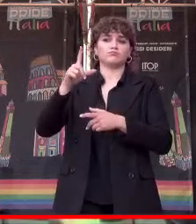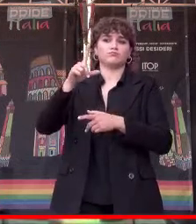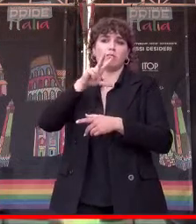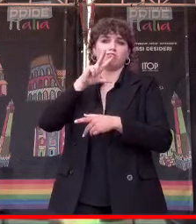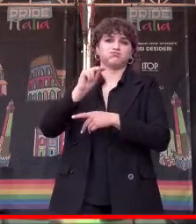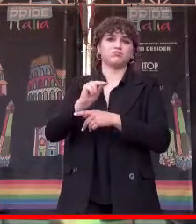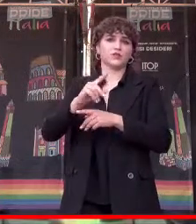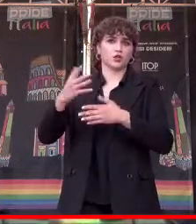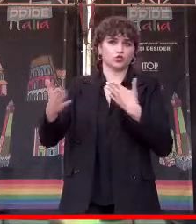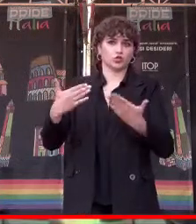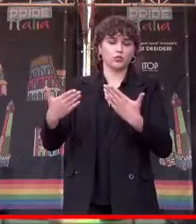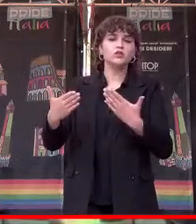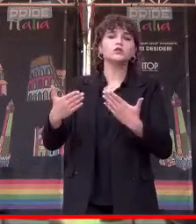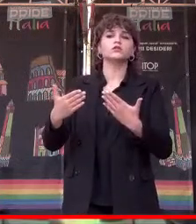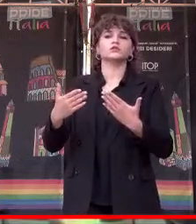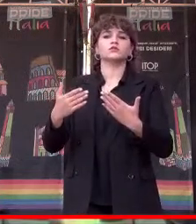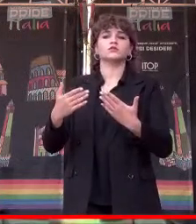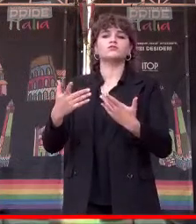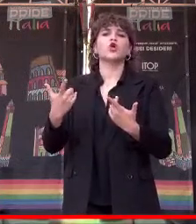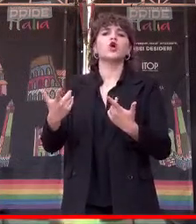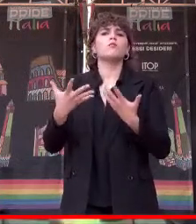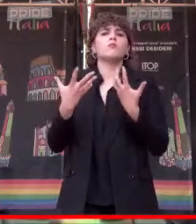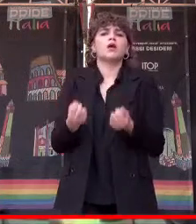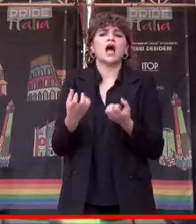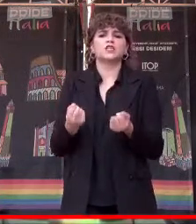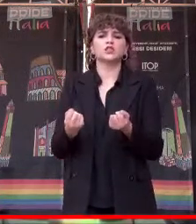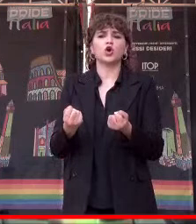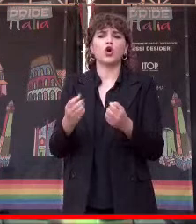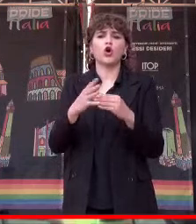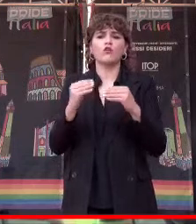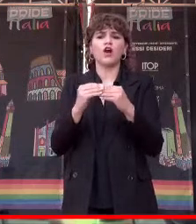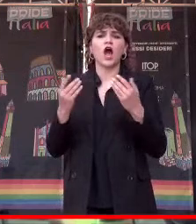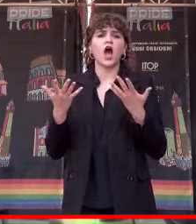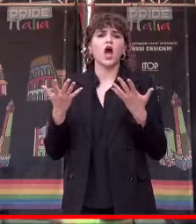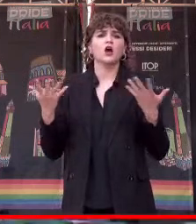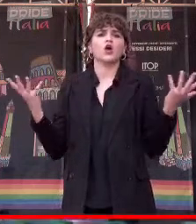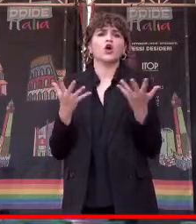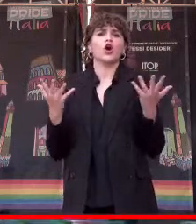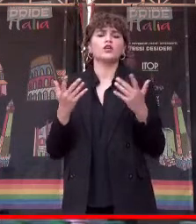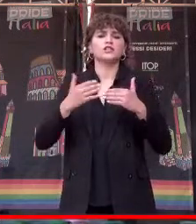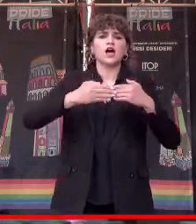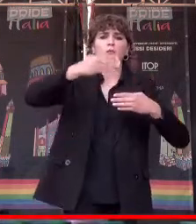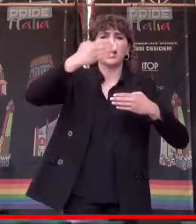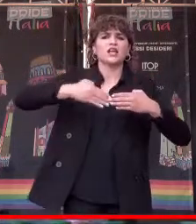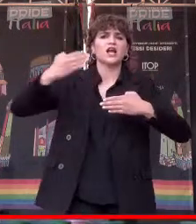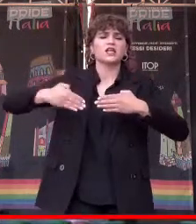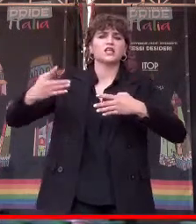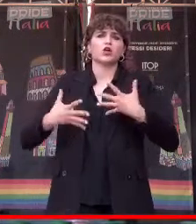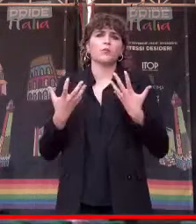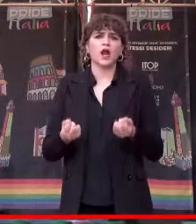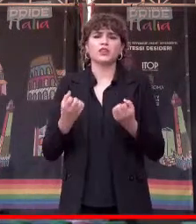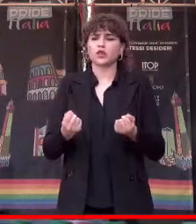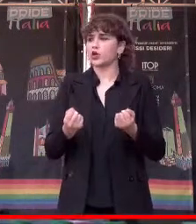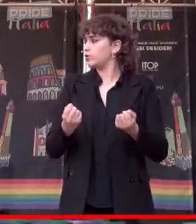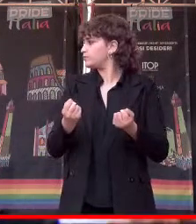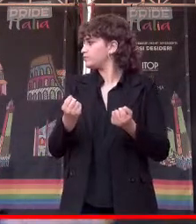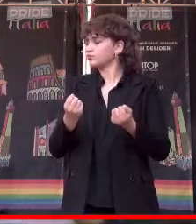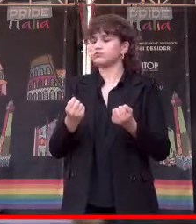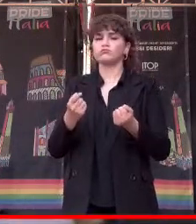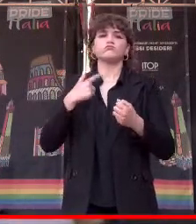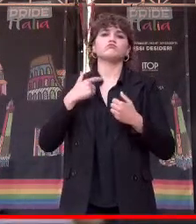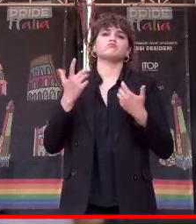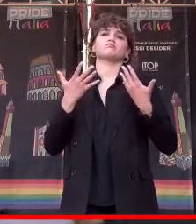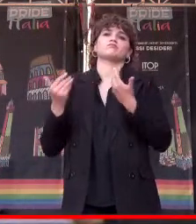subito. Che state facendo per attuare questi piani per la limitazione delle bandiere architettoniche? Grazie intanto per questa opportunità, un saluto a